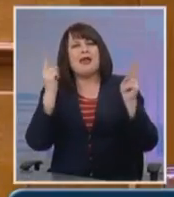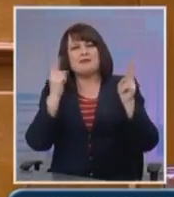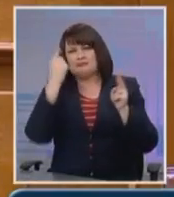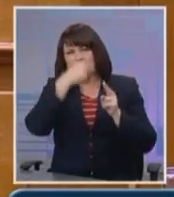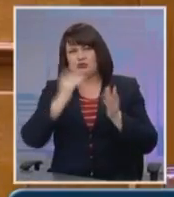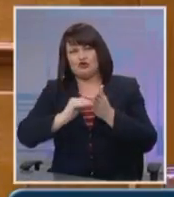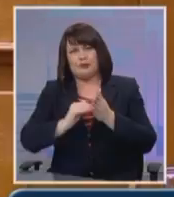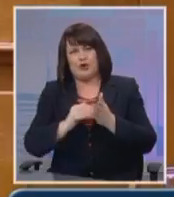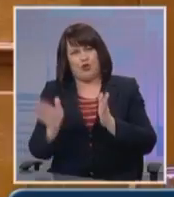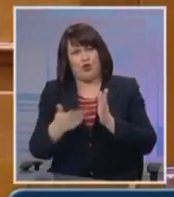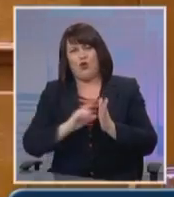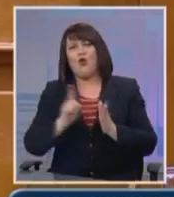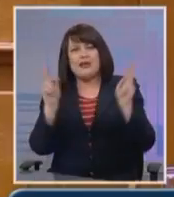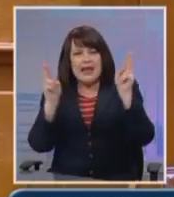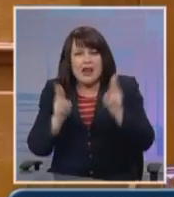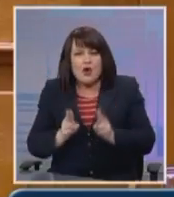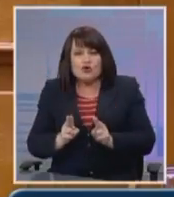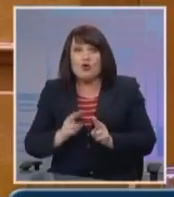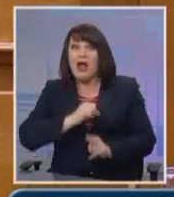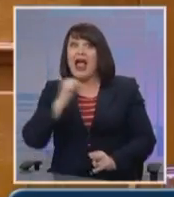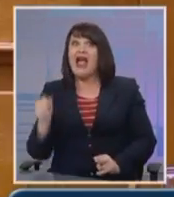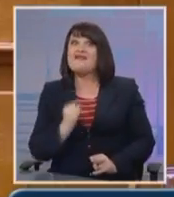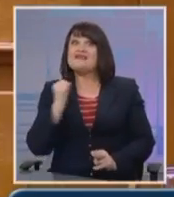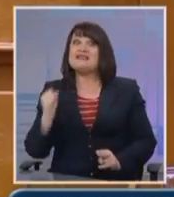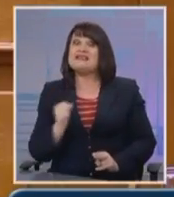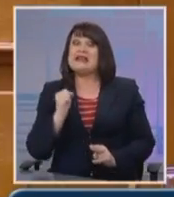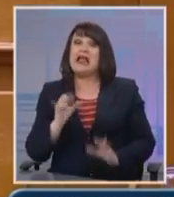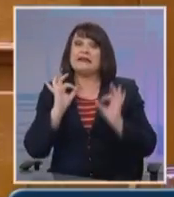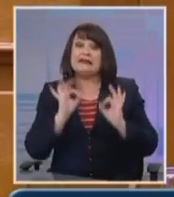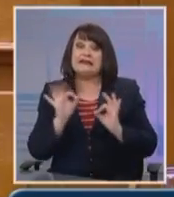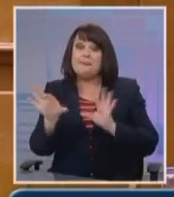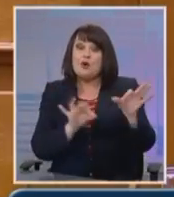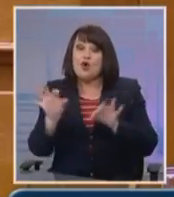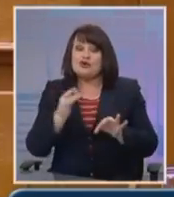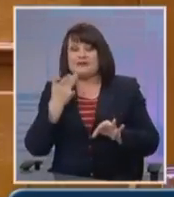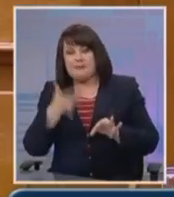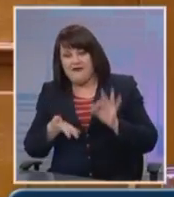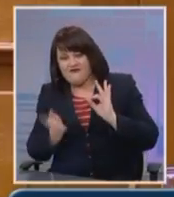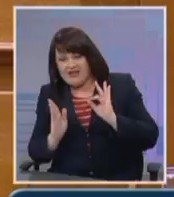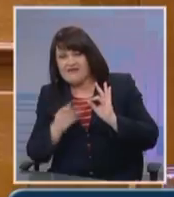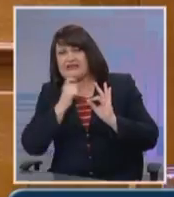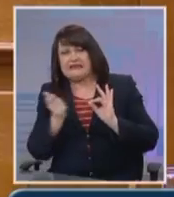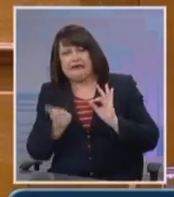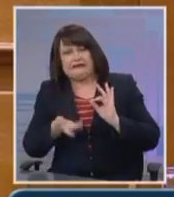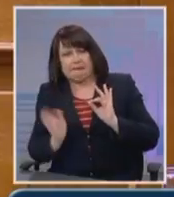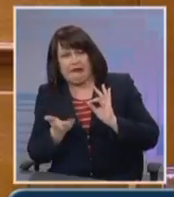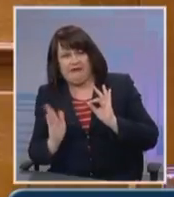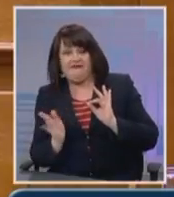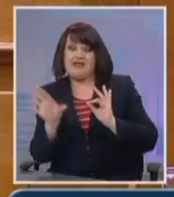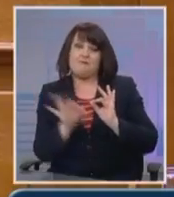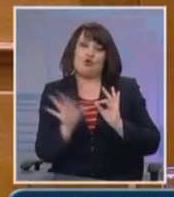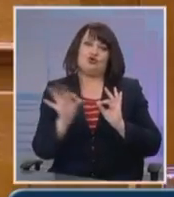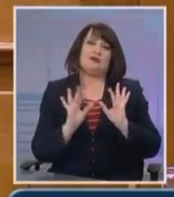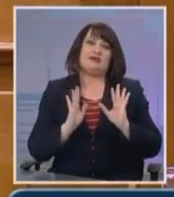με απολύσεις, αλλά με αυστηρή τήρηση των σχέσεων προσλήψεων προς αποχωρήσεων και φυσικά με μικρότερες